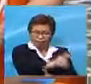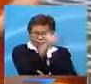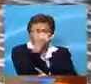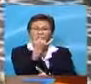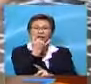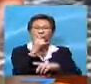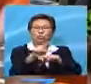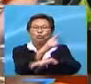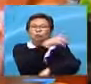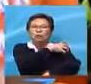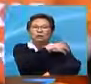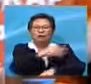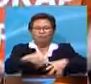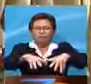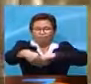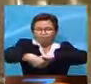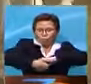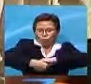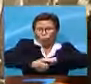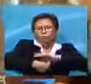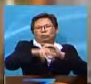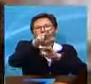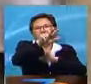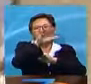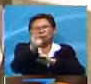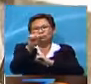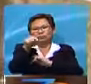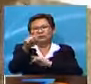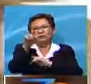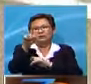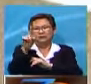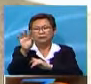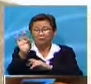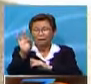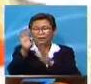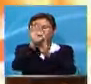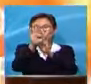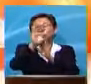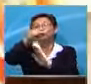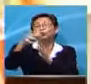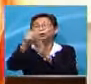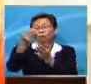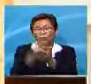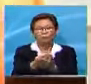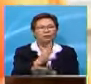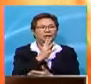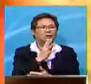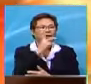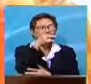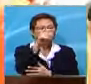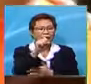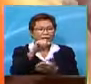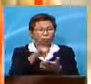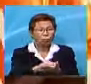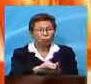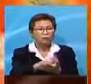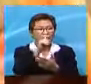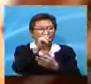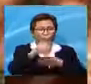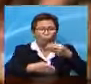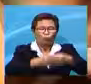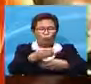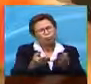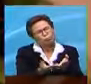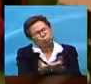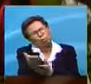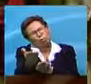kuasa dan menerima suapan lebih 39.9 jut menurutnya kes tersebut adalah satu proses